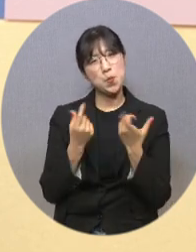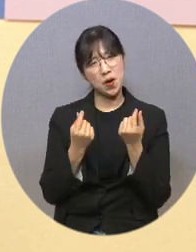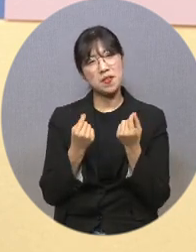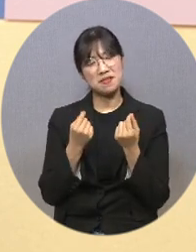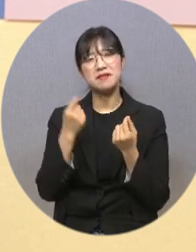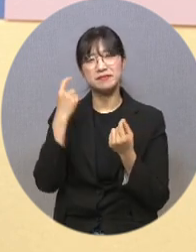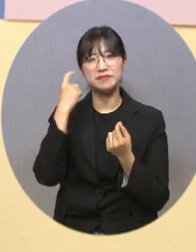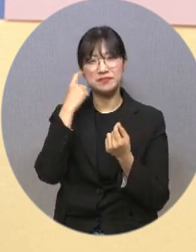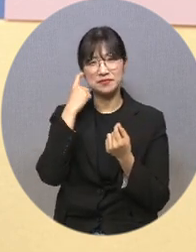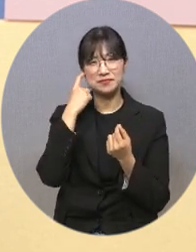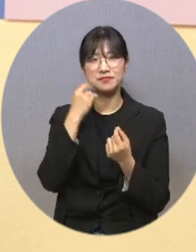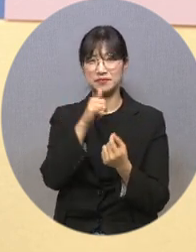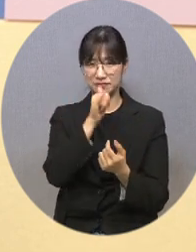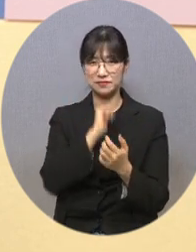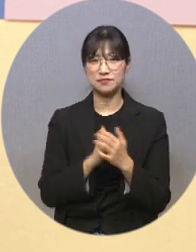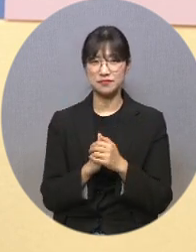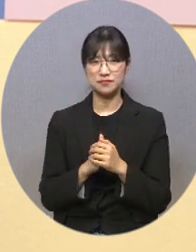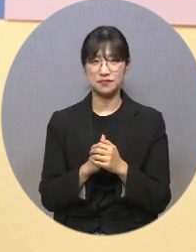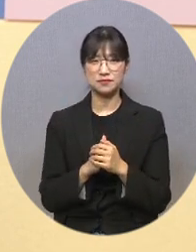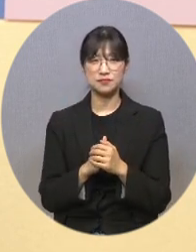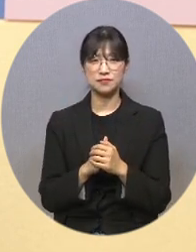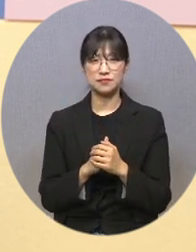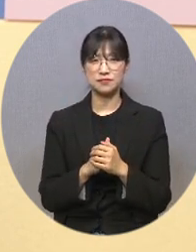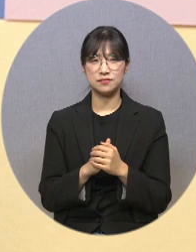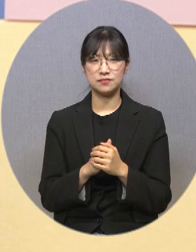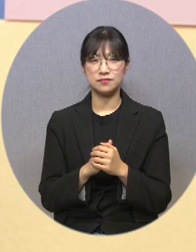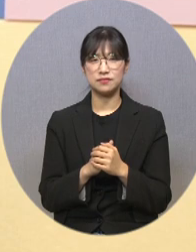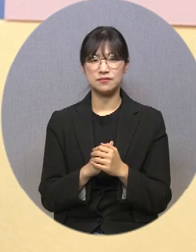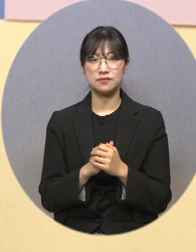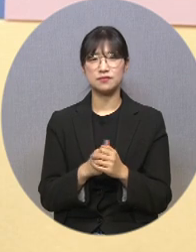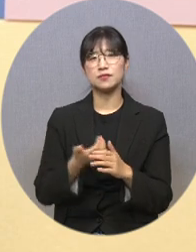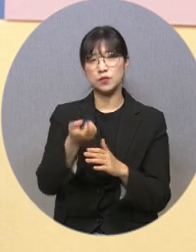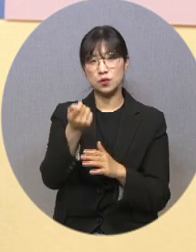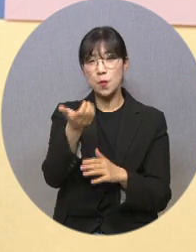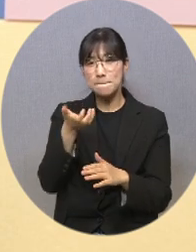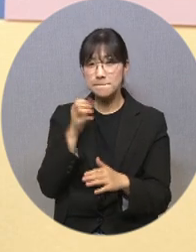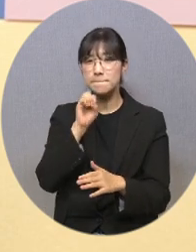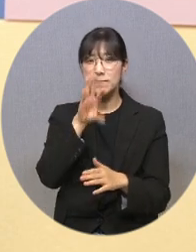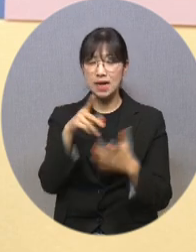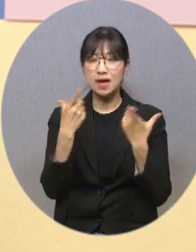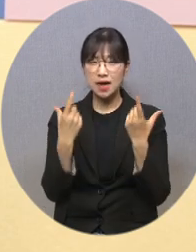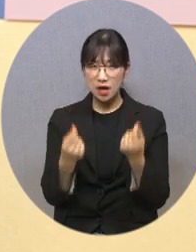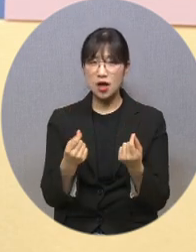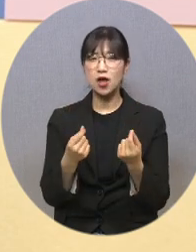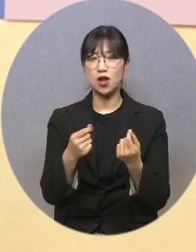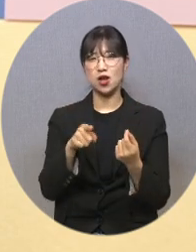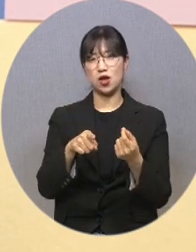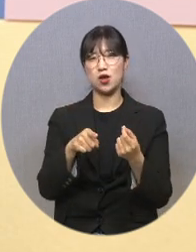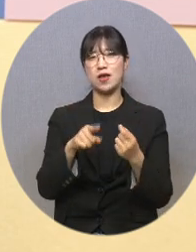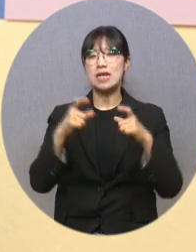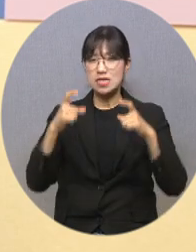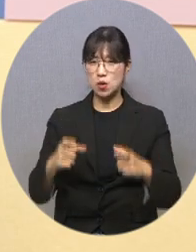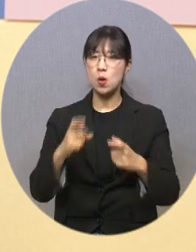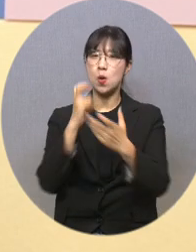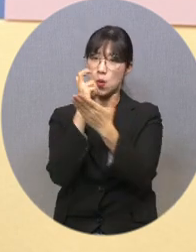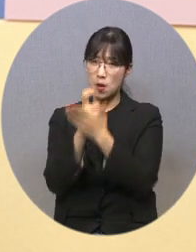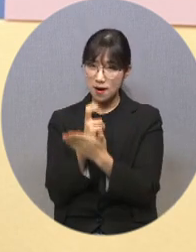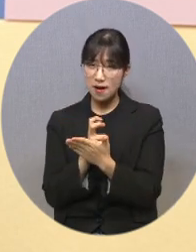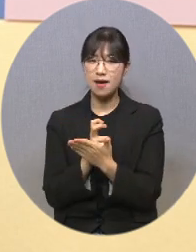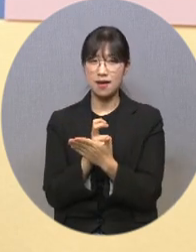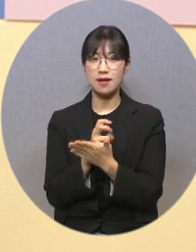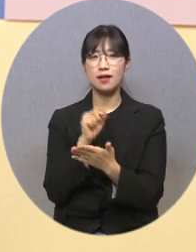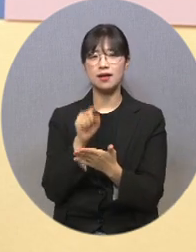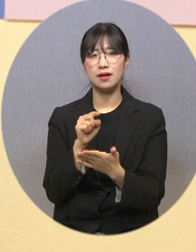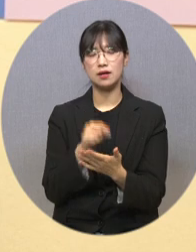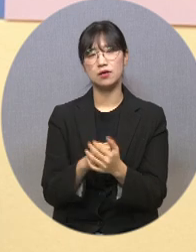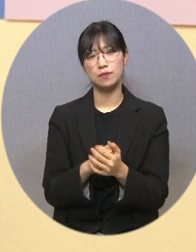보람됐다라는 생각이 있고, 조금 전에 말씀드린 이제 조례라든가 이런 것도 글쎄 이제